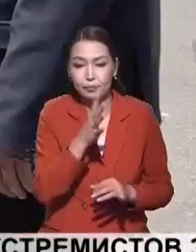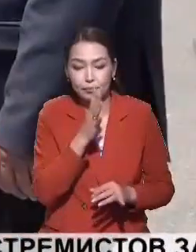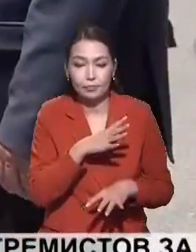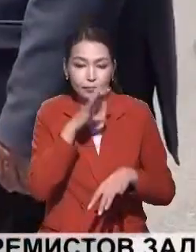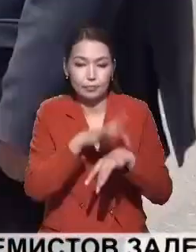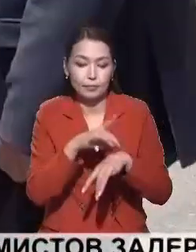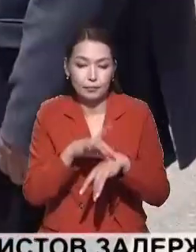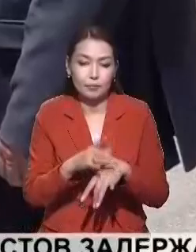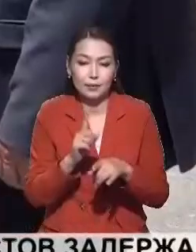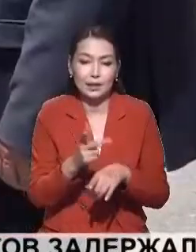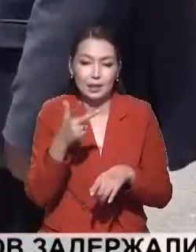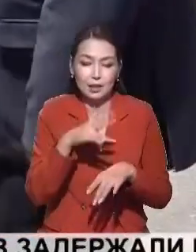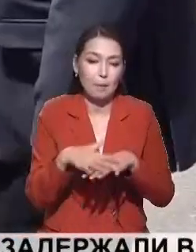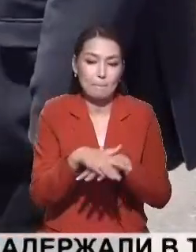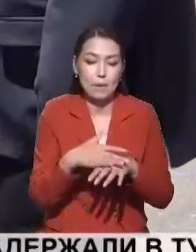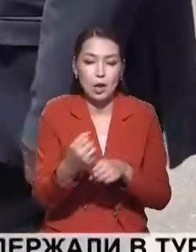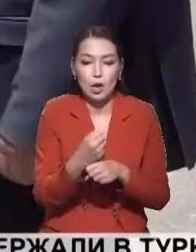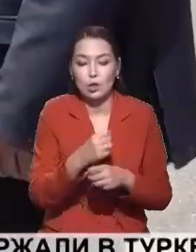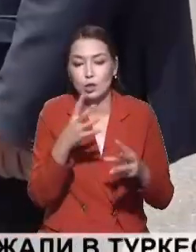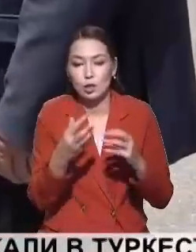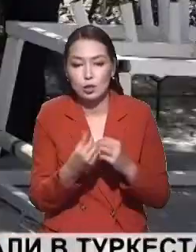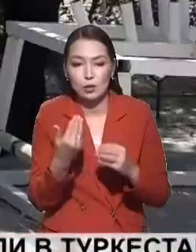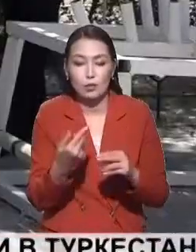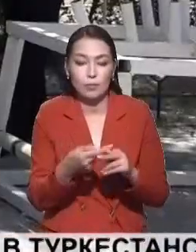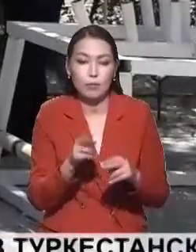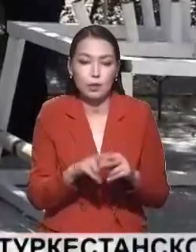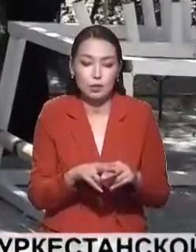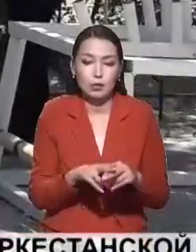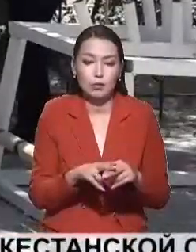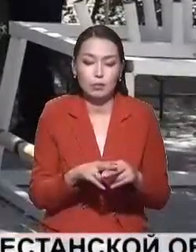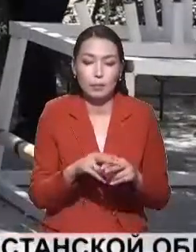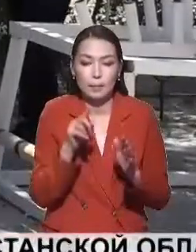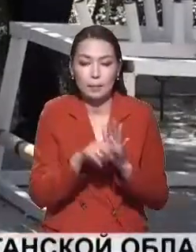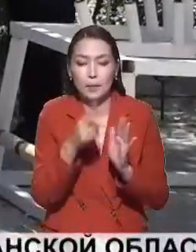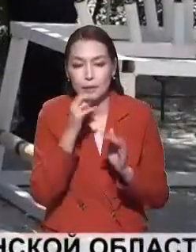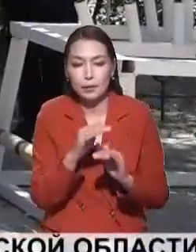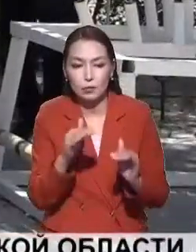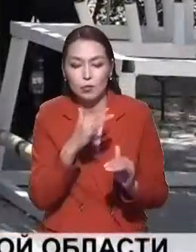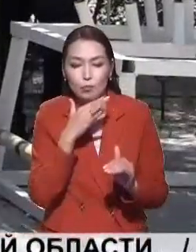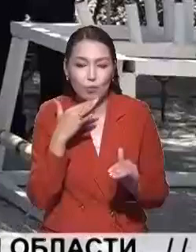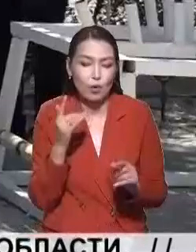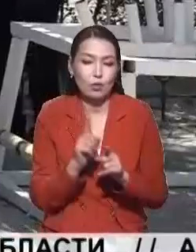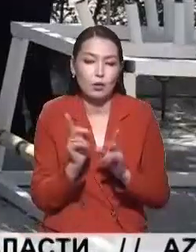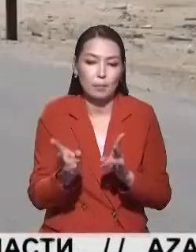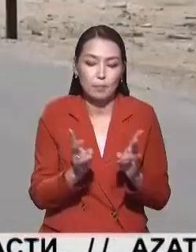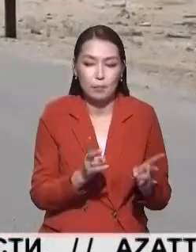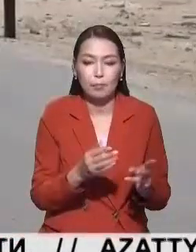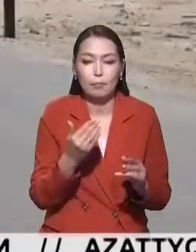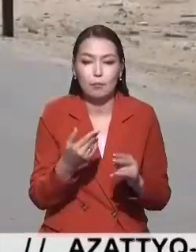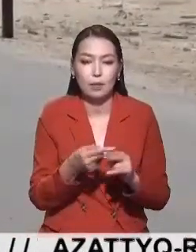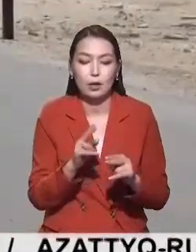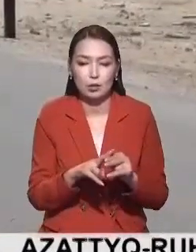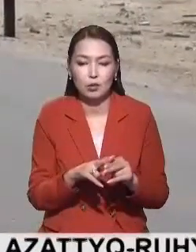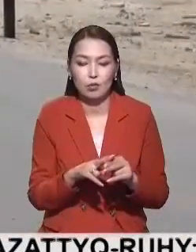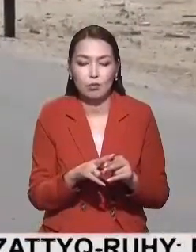зафиксировано 3 массовые потасовки. В результате одной из них в январе 14-летний подросток получил множественные травмы, а после впал в кому.